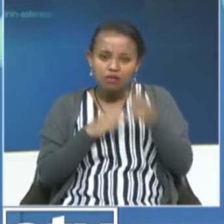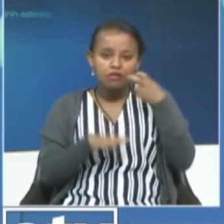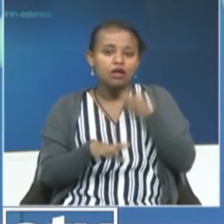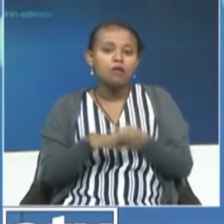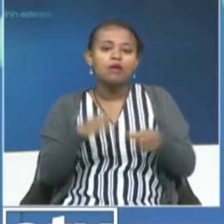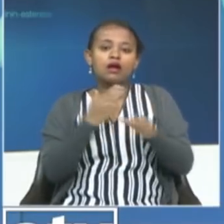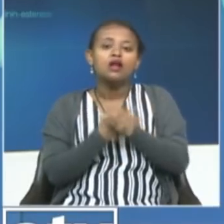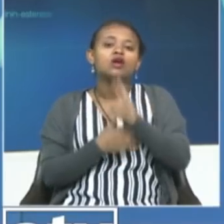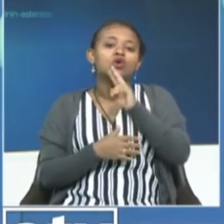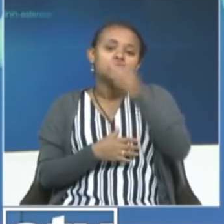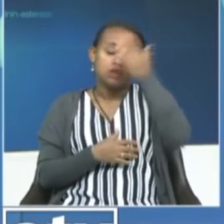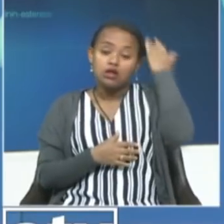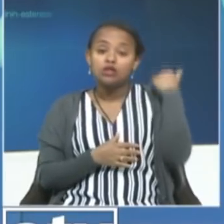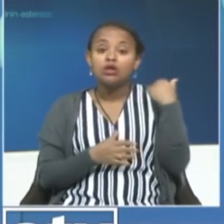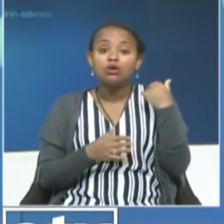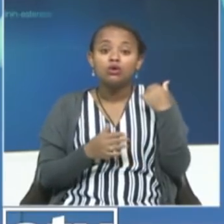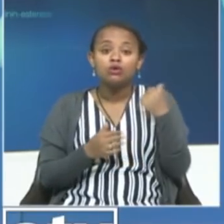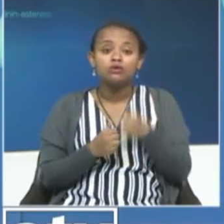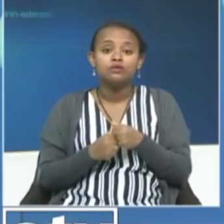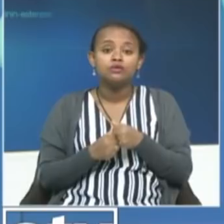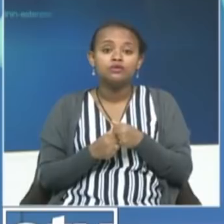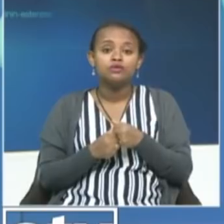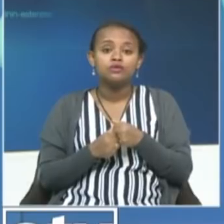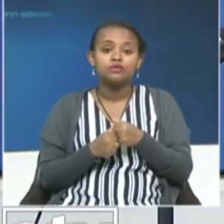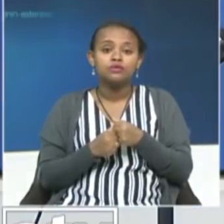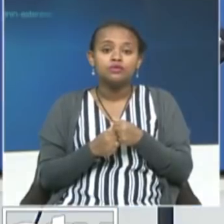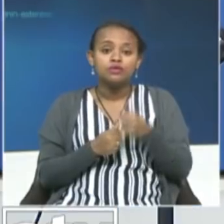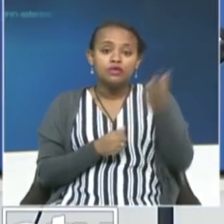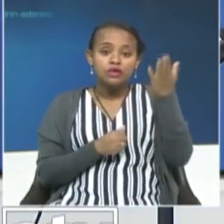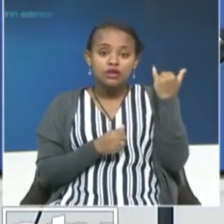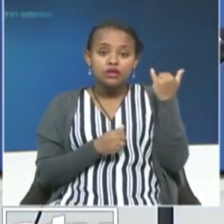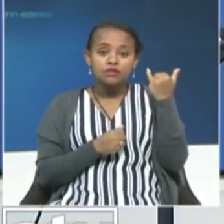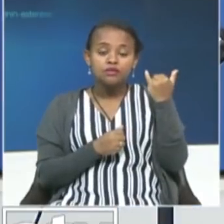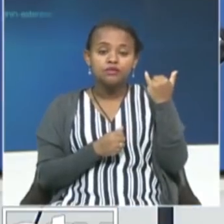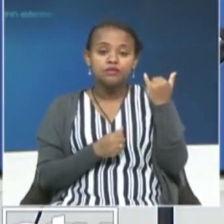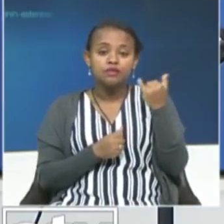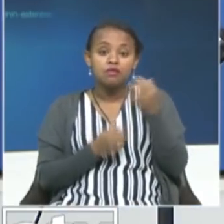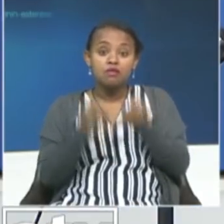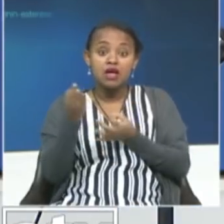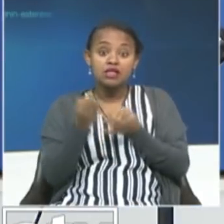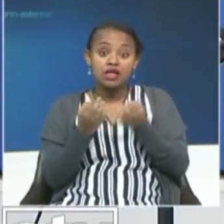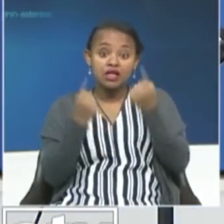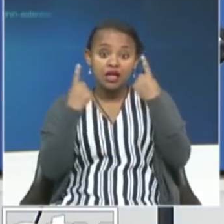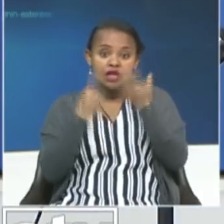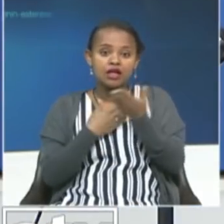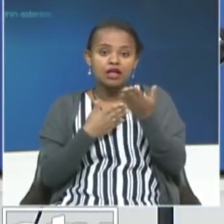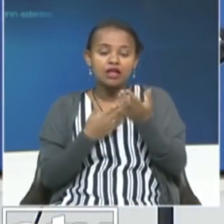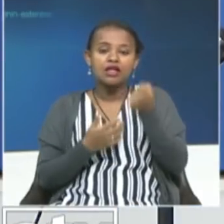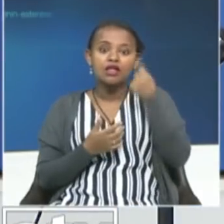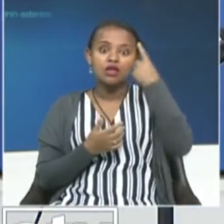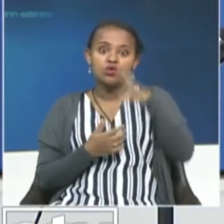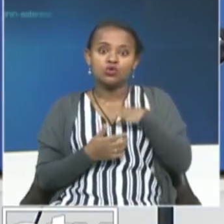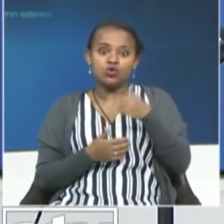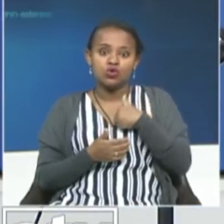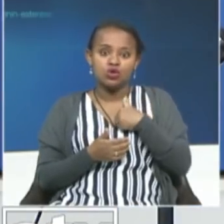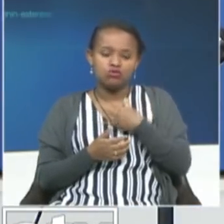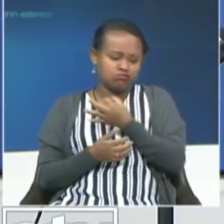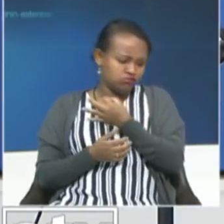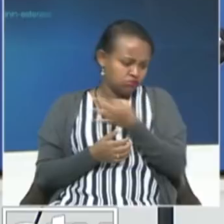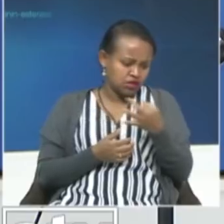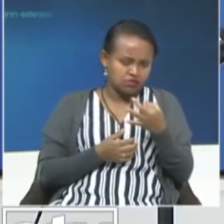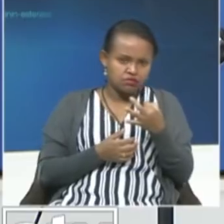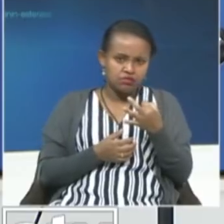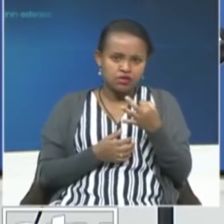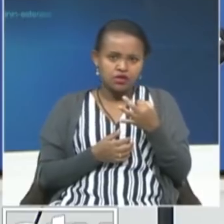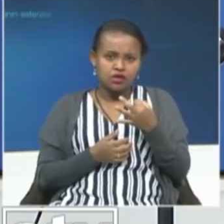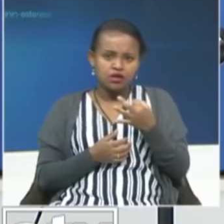ናቸው። እንግዲህ ተመልካቾች፣ አሁን ቅድም የተነሳው ጥያቄም የሚያስረዳን ነገር የተረዱን ሰዎች አሉ። በደንብ ያስተዋሉ